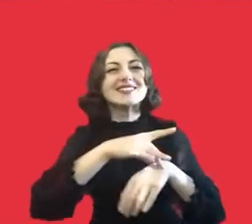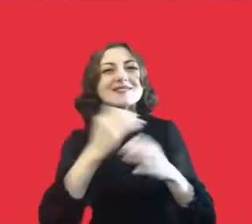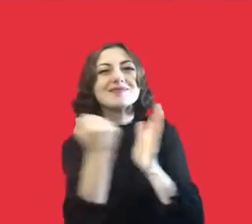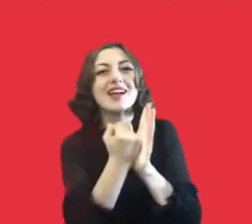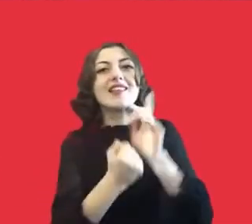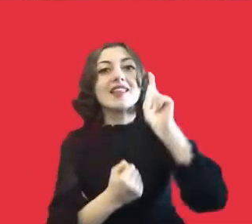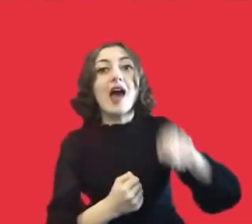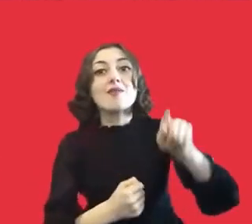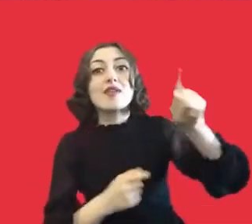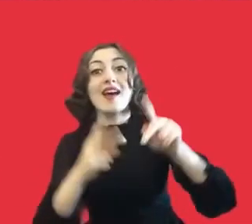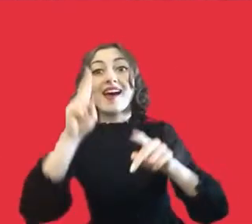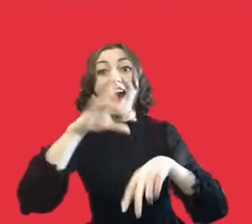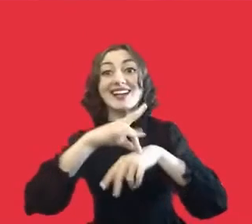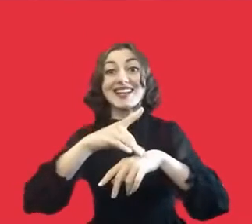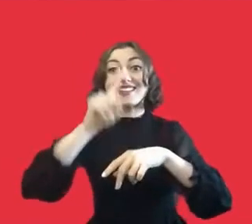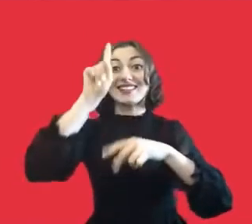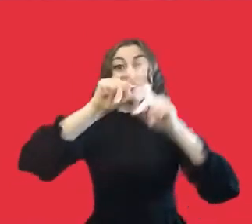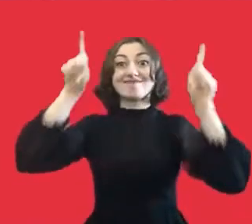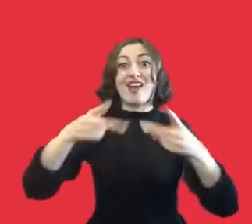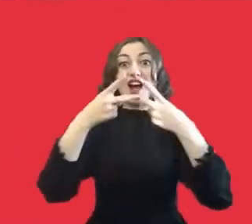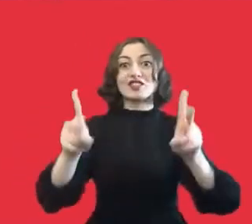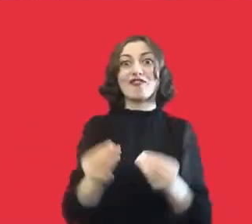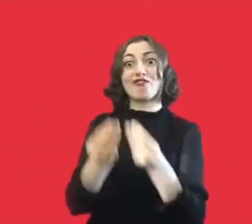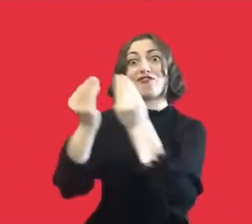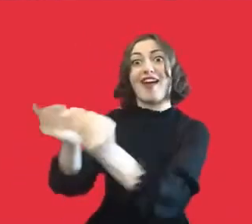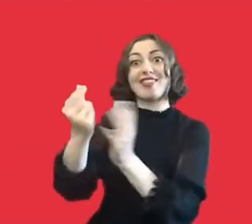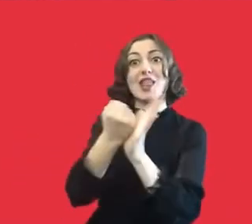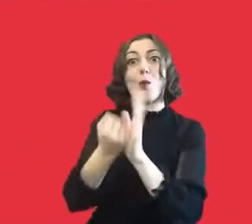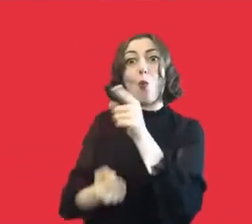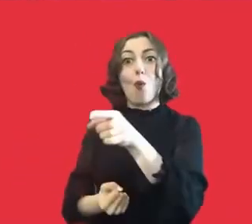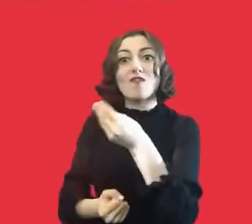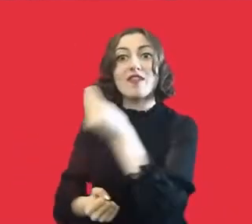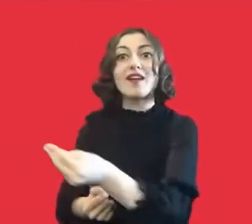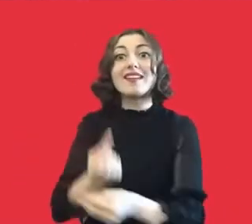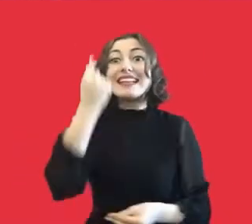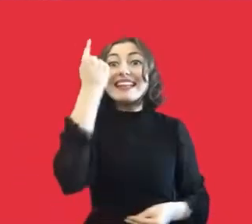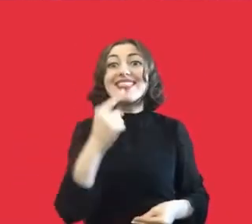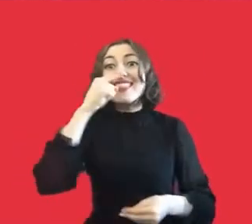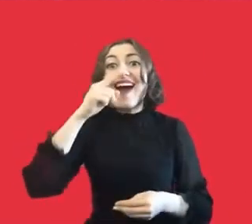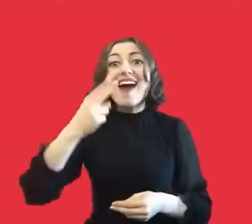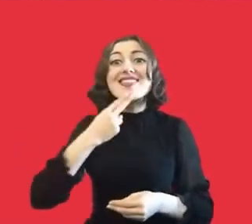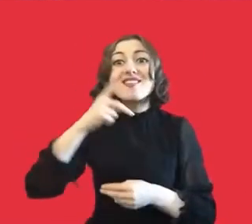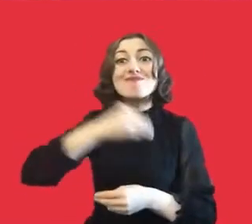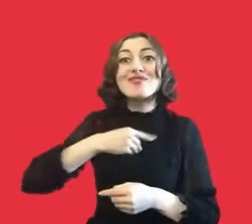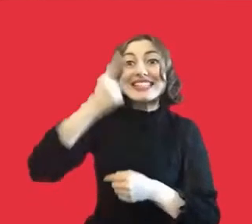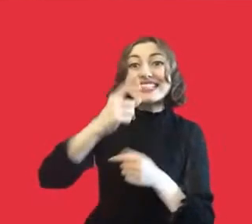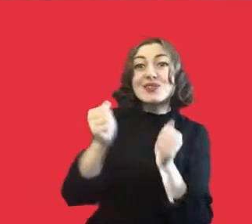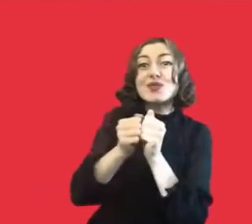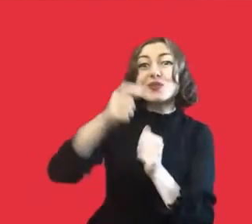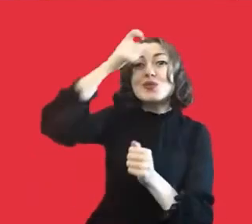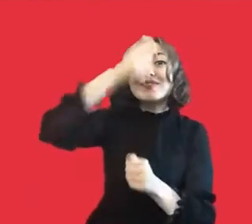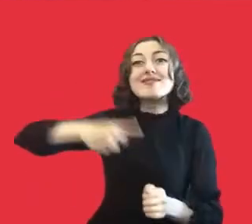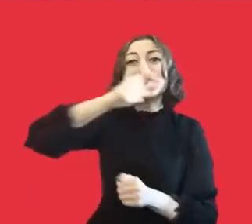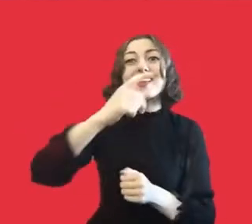hastanenin açılışı sırasında verdi. Ve orada aslında birlikte Türkiye'deki o gönüllü akademisyenlerin,